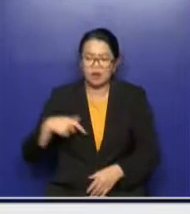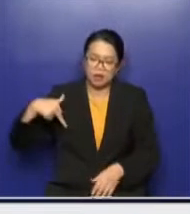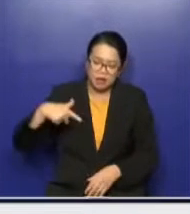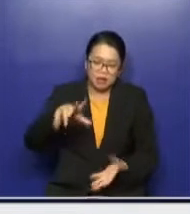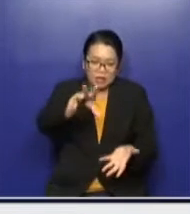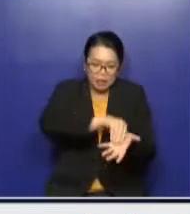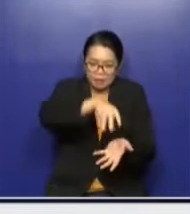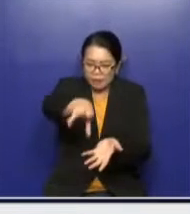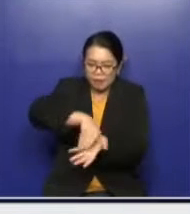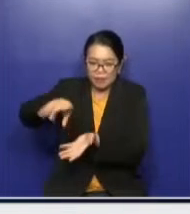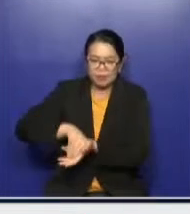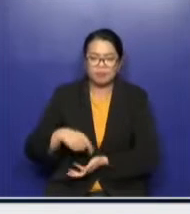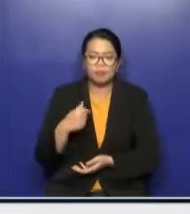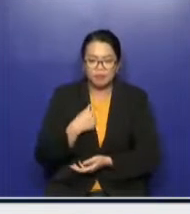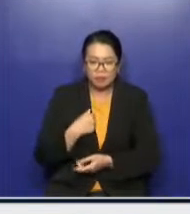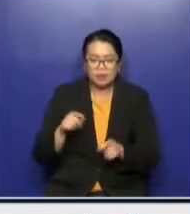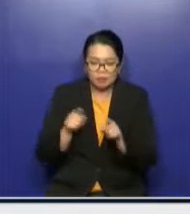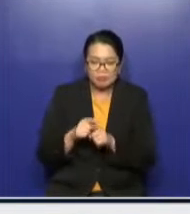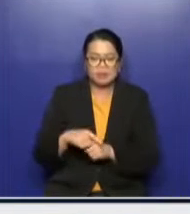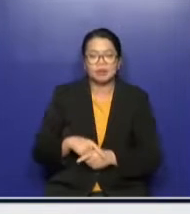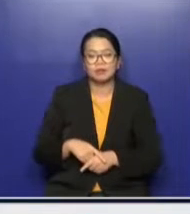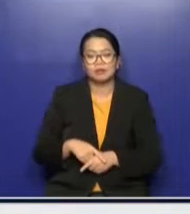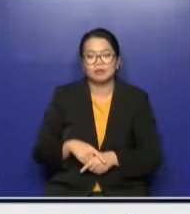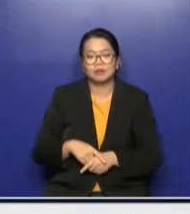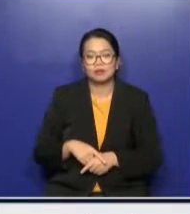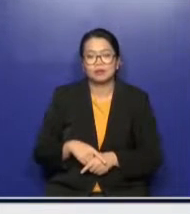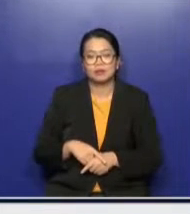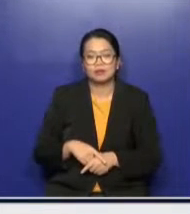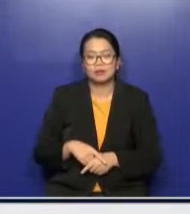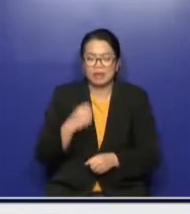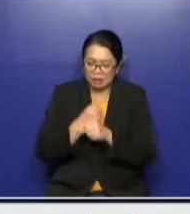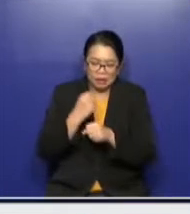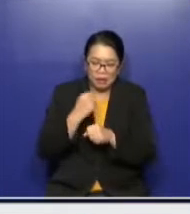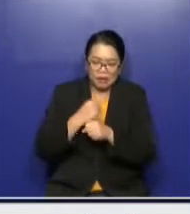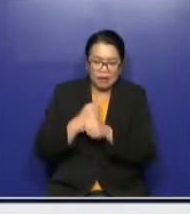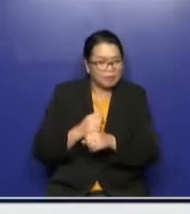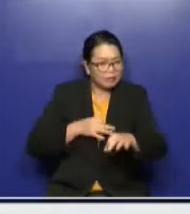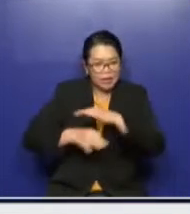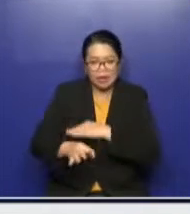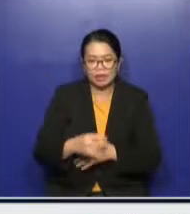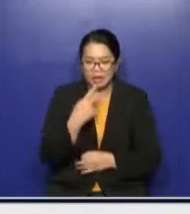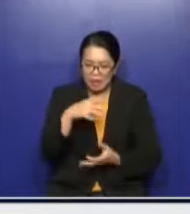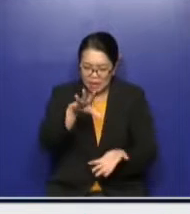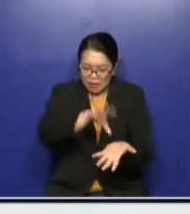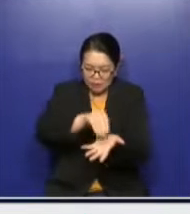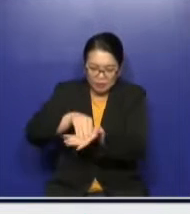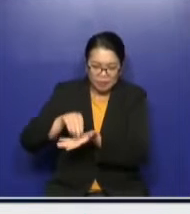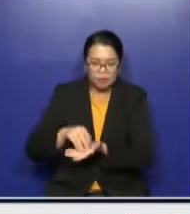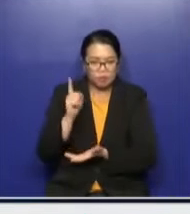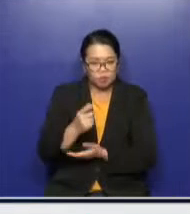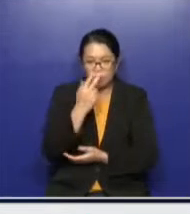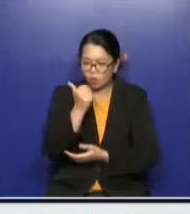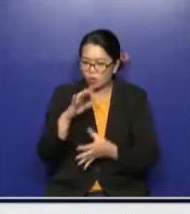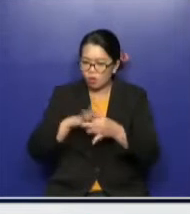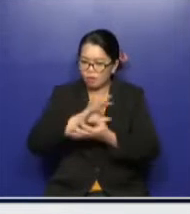เก็บขยะจนเป็นกบฏขยะไปแล้วเนี่ยศาลยังไม่ตัดสินเลยนะคะเพราะฉะนั้นเนี่ยท่านต้องเน้น